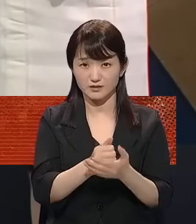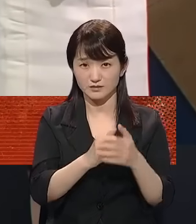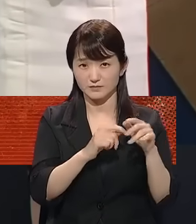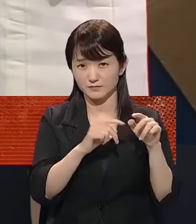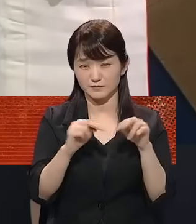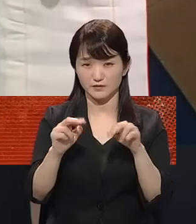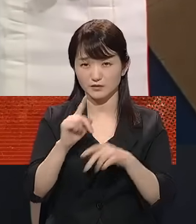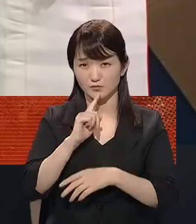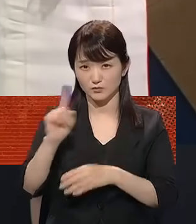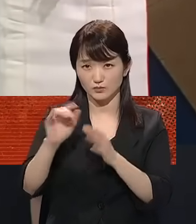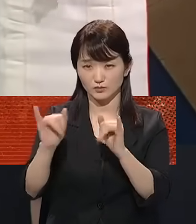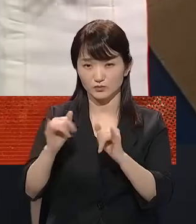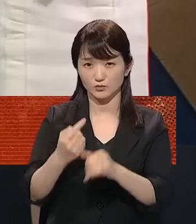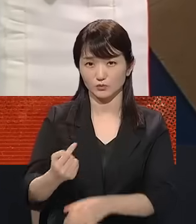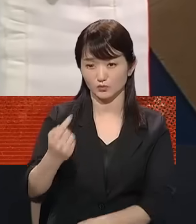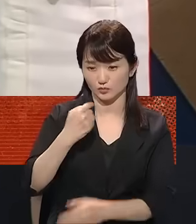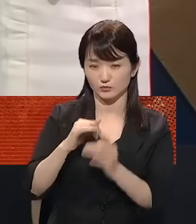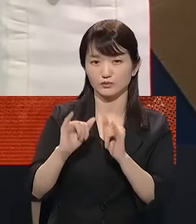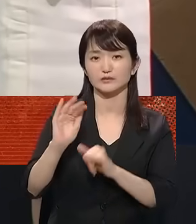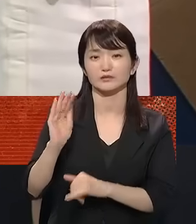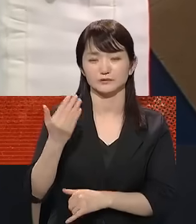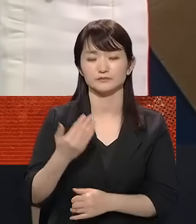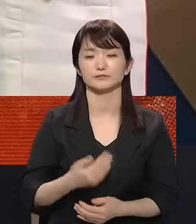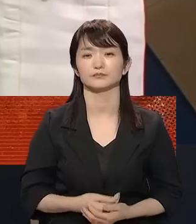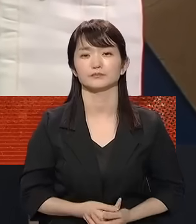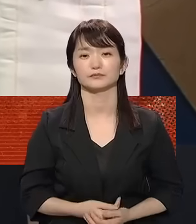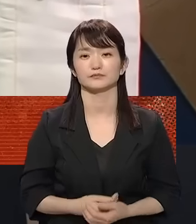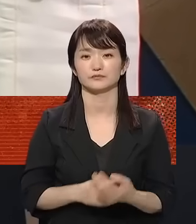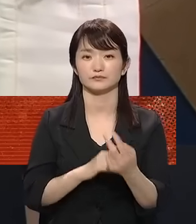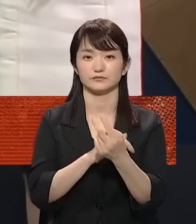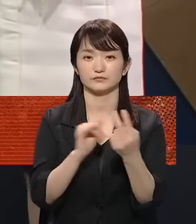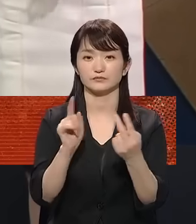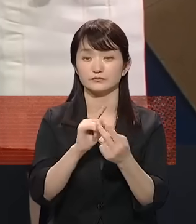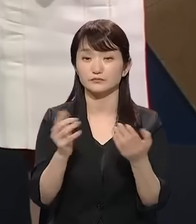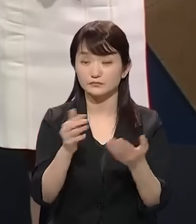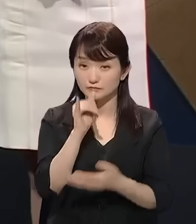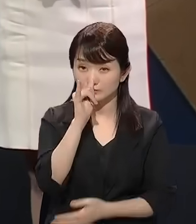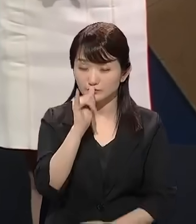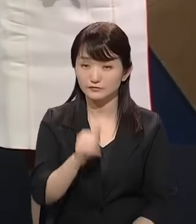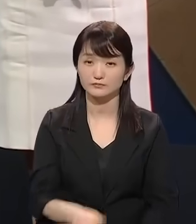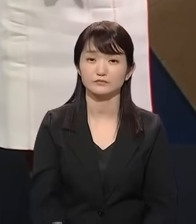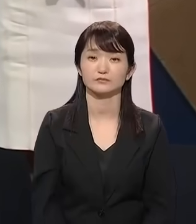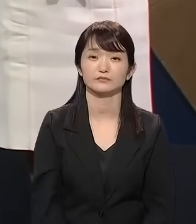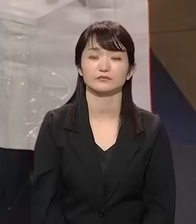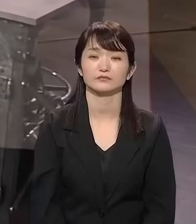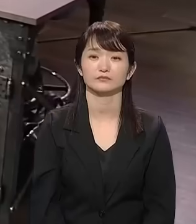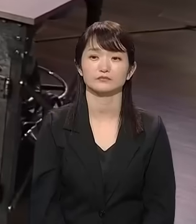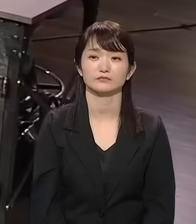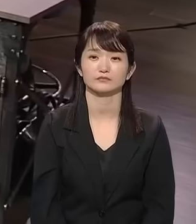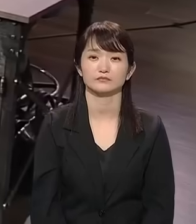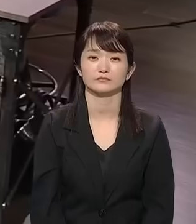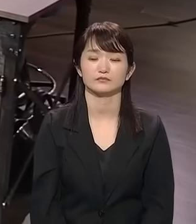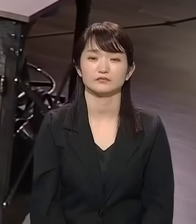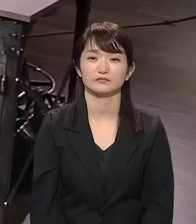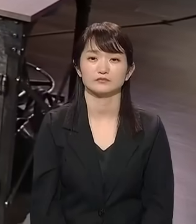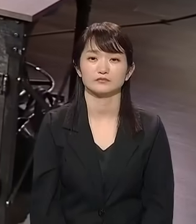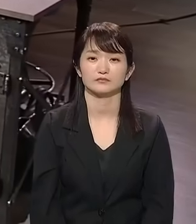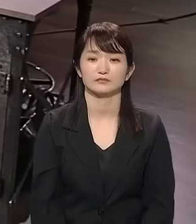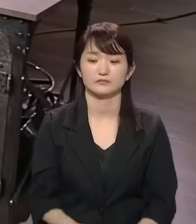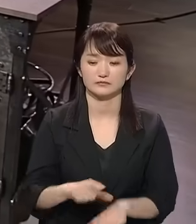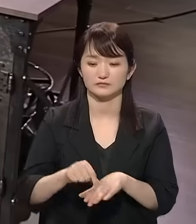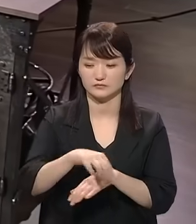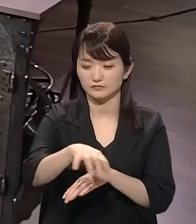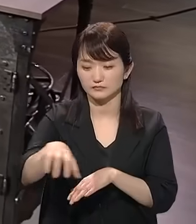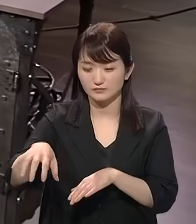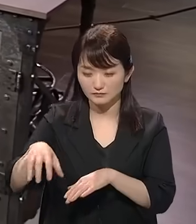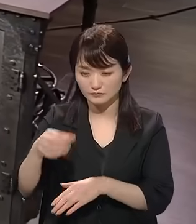맞선 고소인과 피고소인이 됐습니다. 두 사람에게 무슨 일이 있었던 걸까요? 자, 이미 지역 매체에선